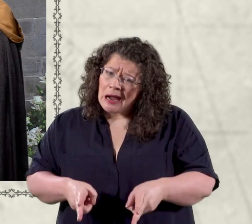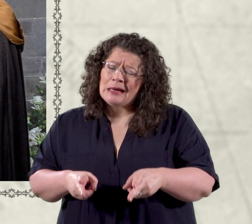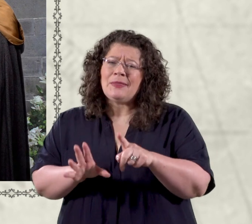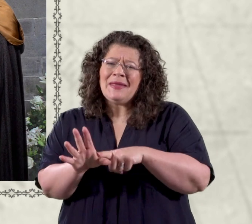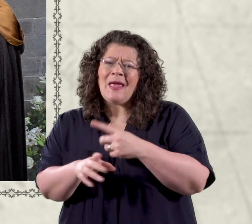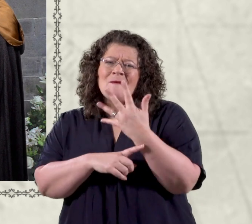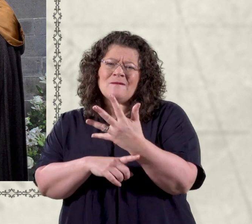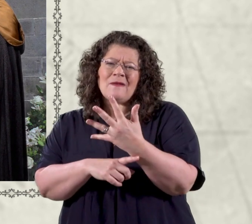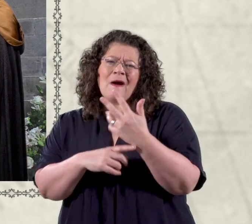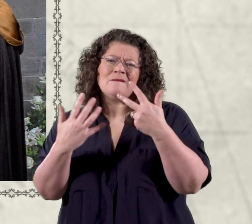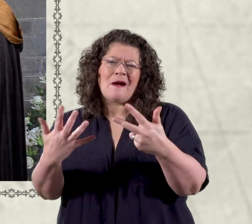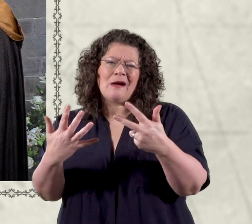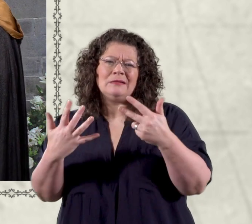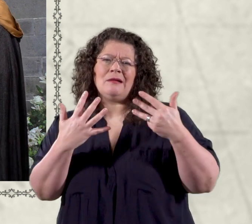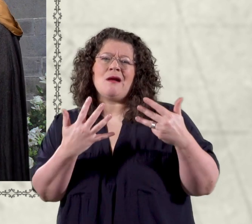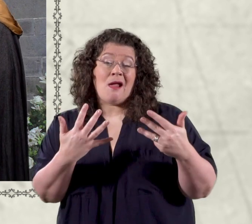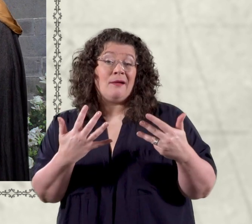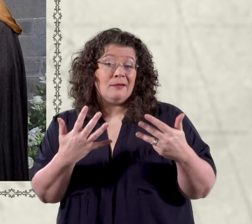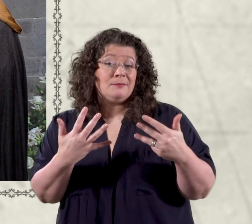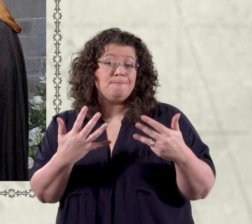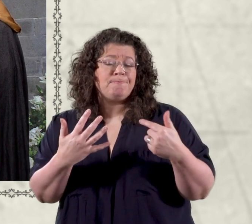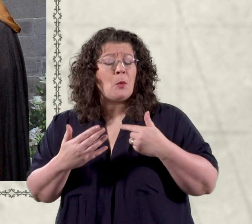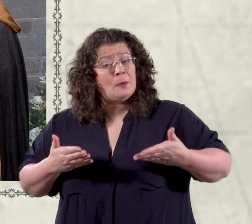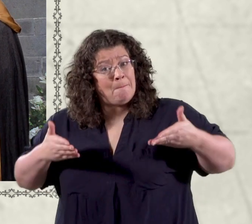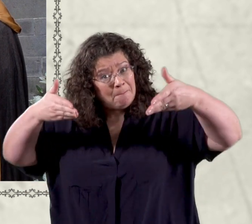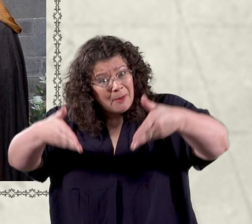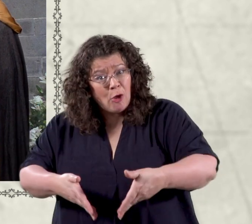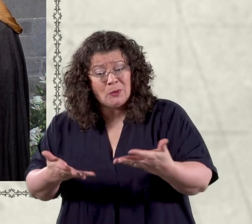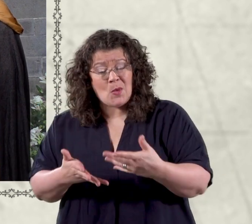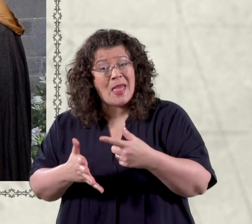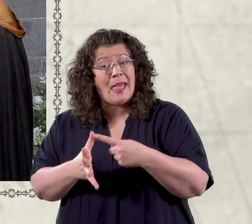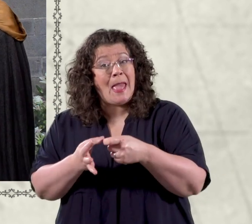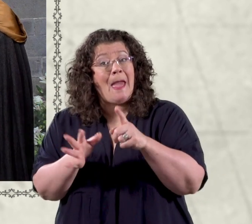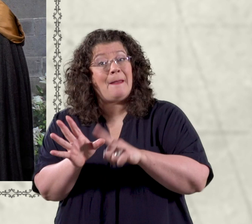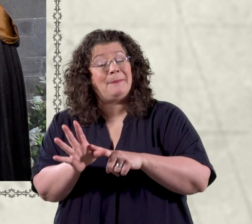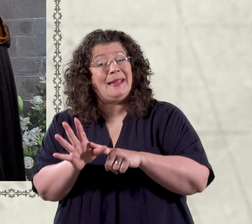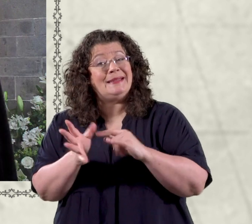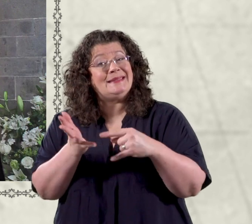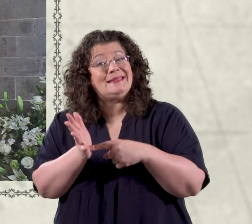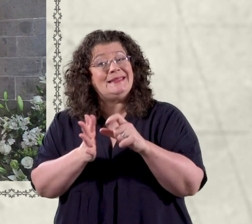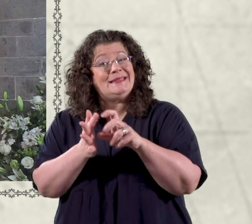claddwyd yma yn yr abati yn Nhŷ Ddewi.